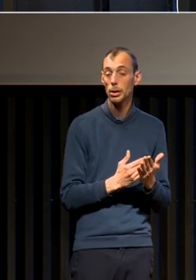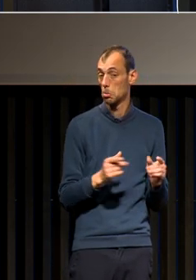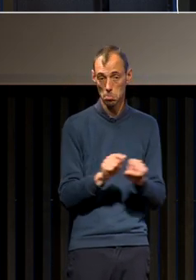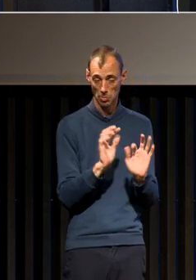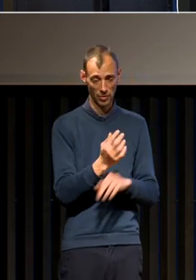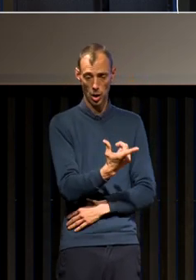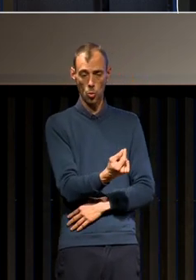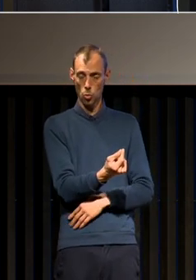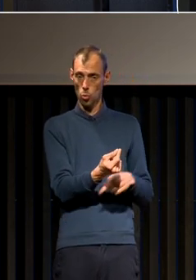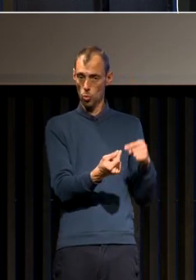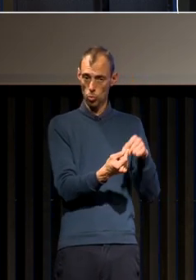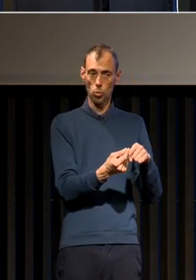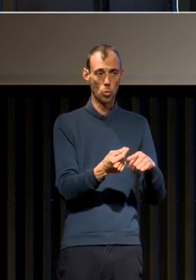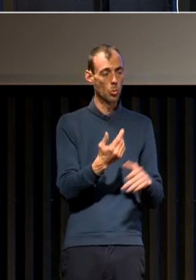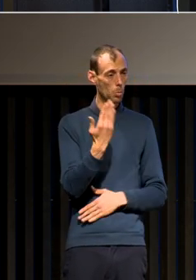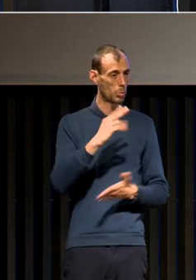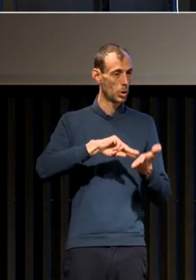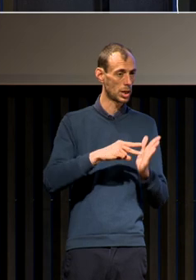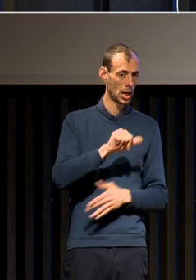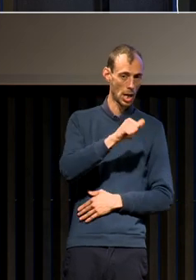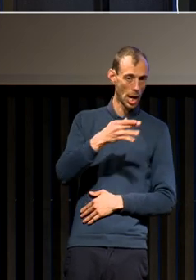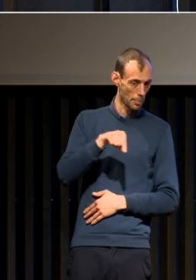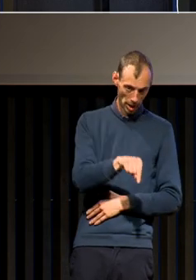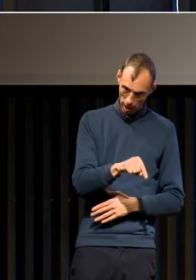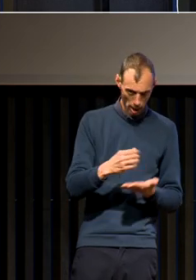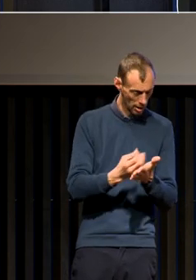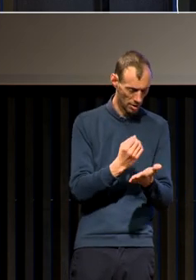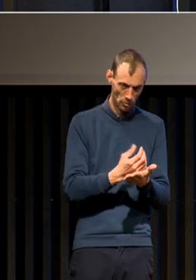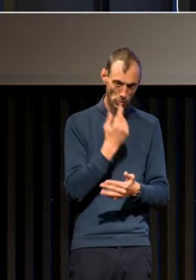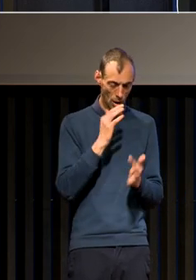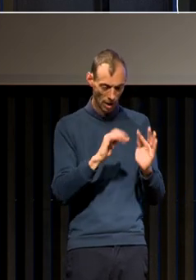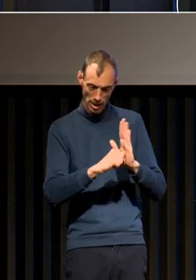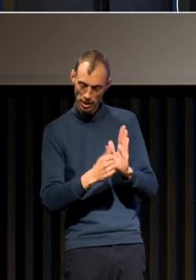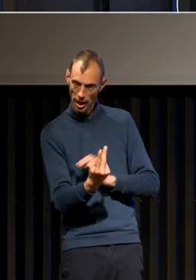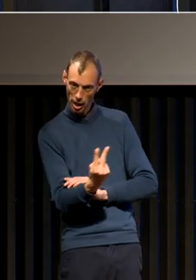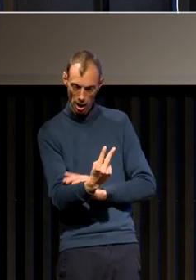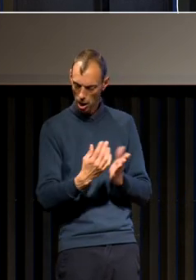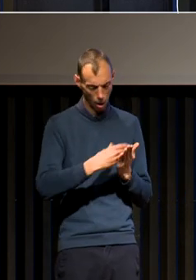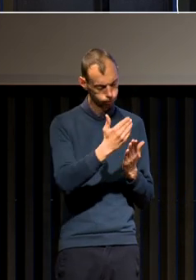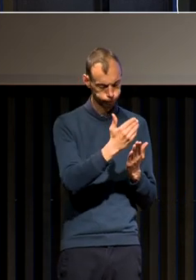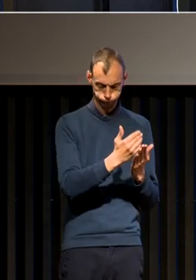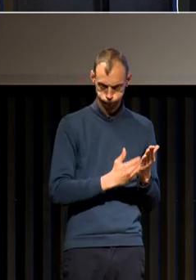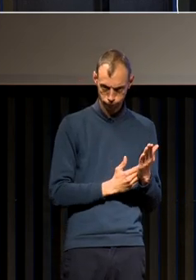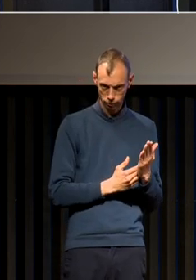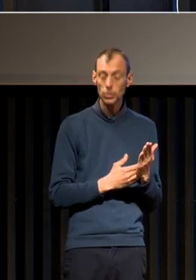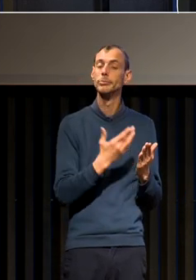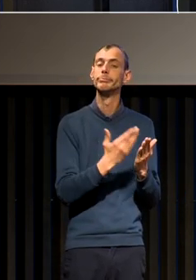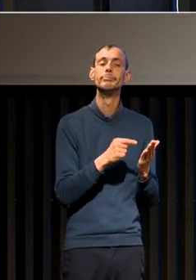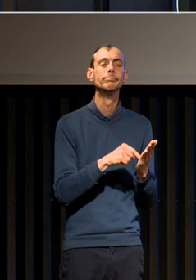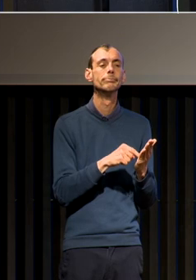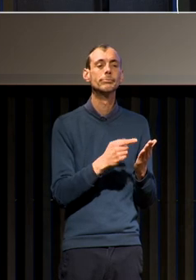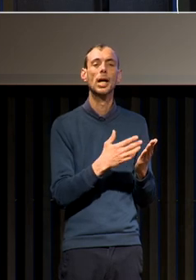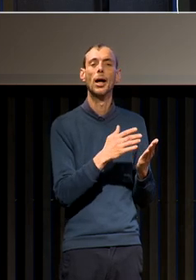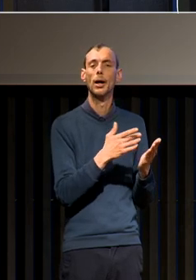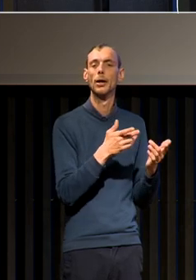Tout sera dans le grand registre national tenu par l'Agence de la biomédecine. Alors, pour le tiers donneur,